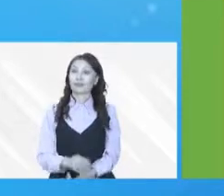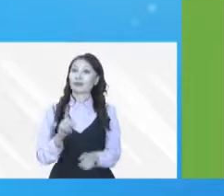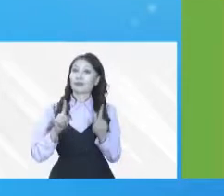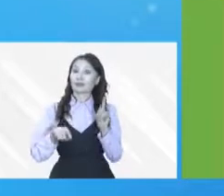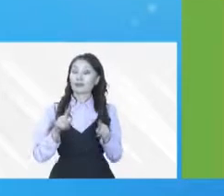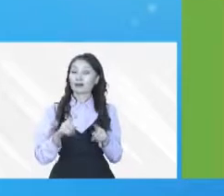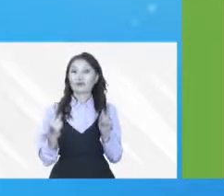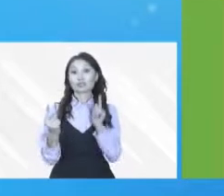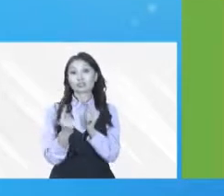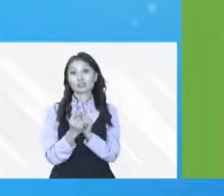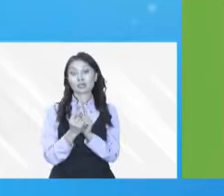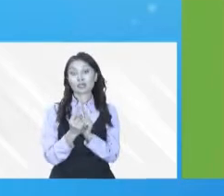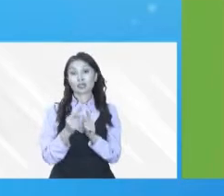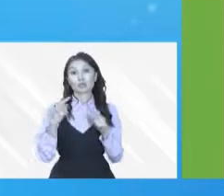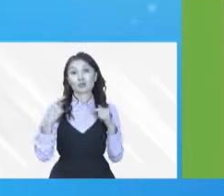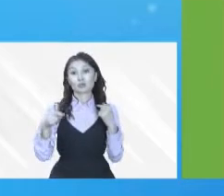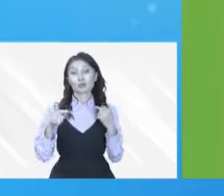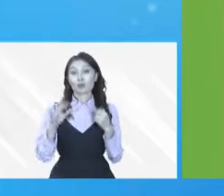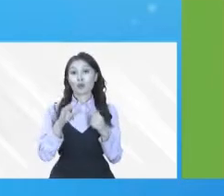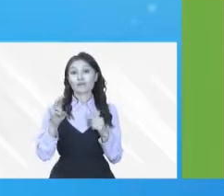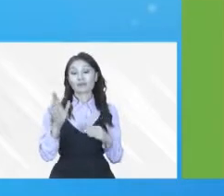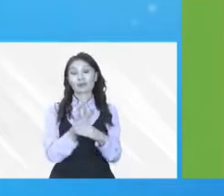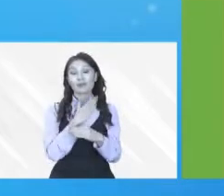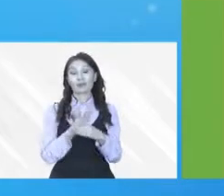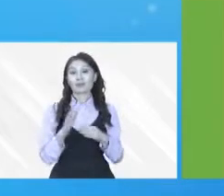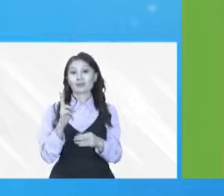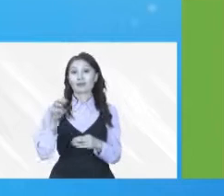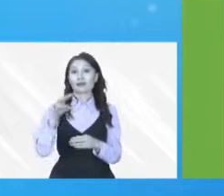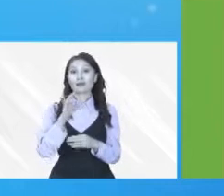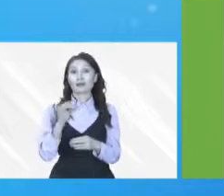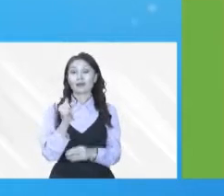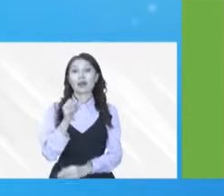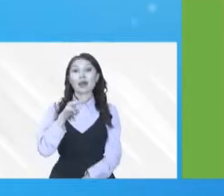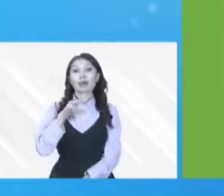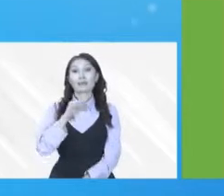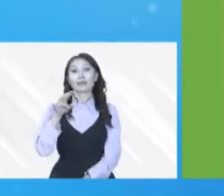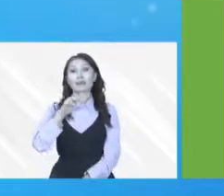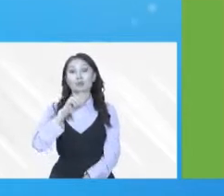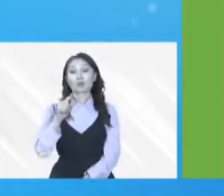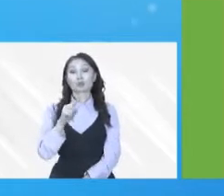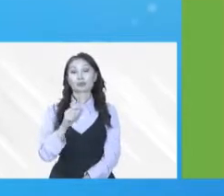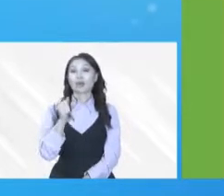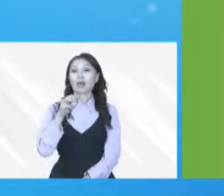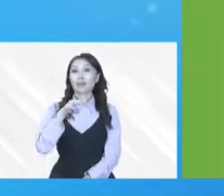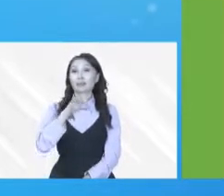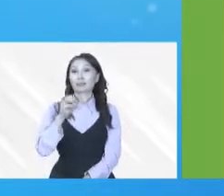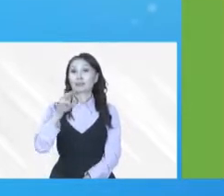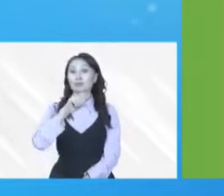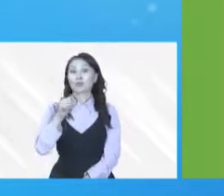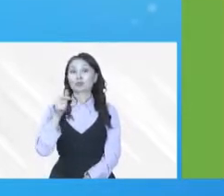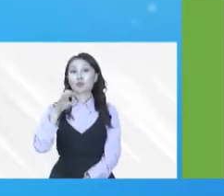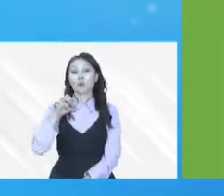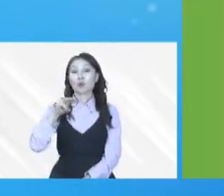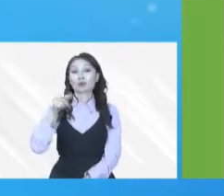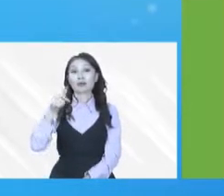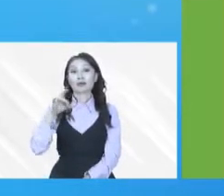Иногда встречается и другой вид деления клетки – амитоз. Амитоз от